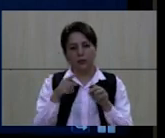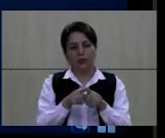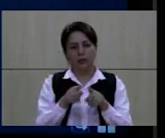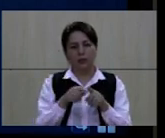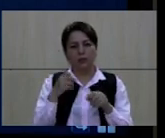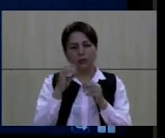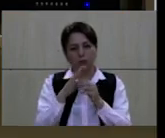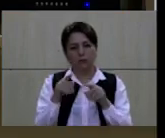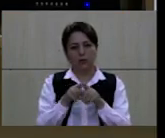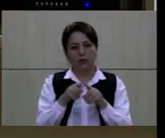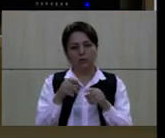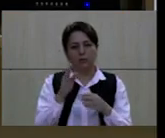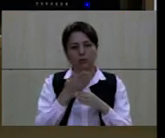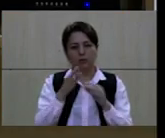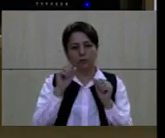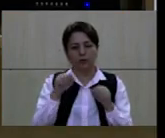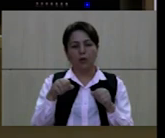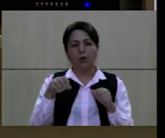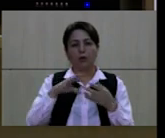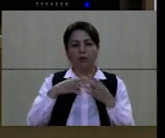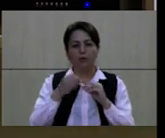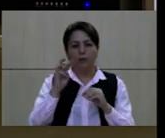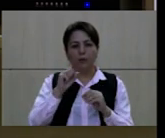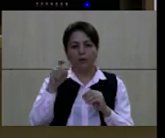bo'linadi. Demak, umumiy mahraj 42 ekan.